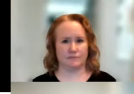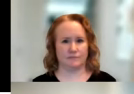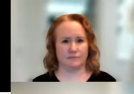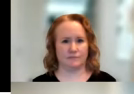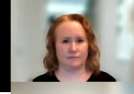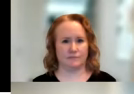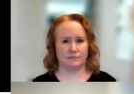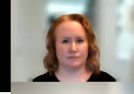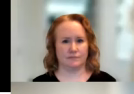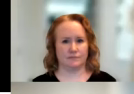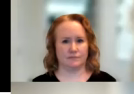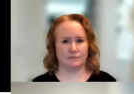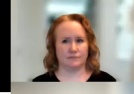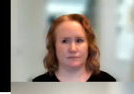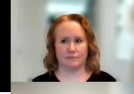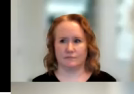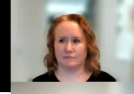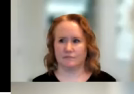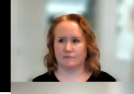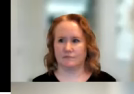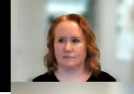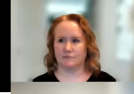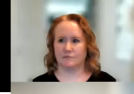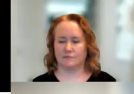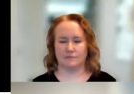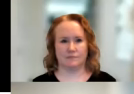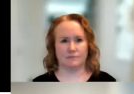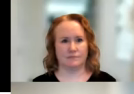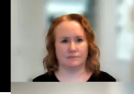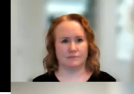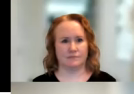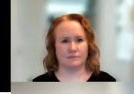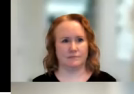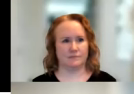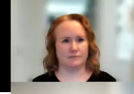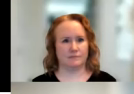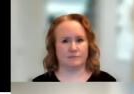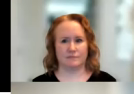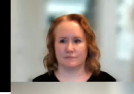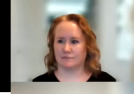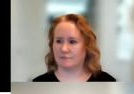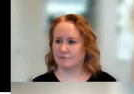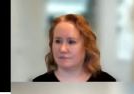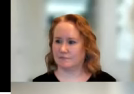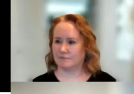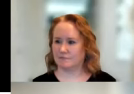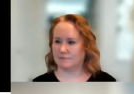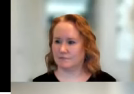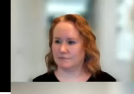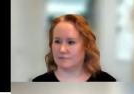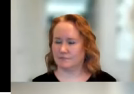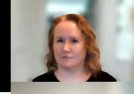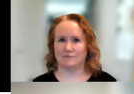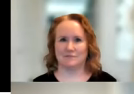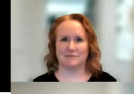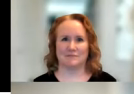krav på toppen. Med det sagt så tenker jeg at det godt tidspunkt for å ta en pause, før